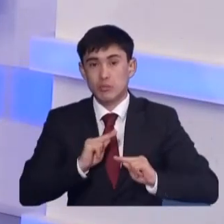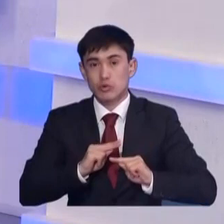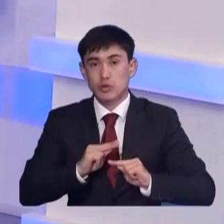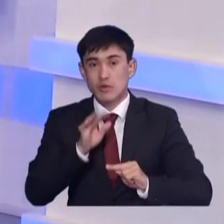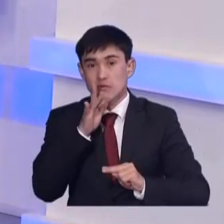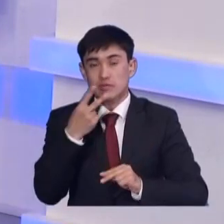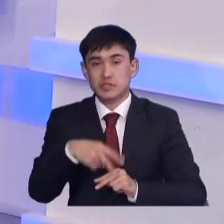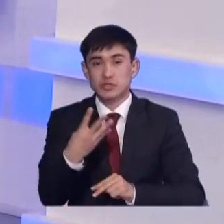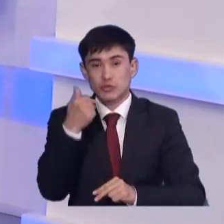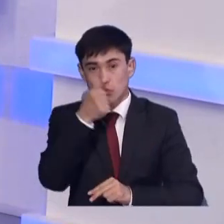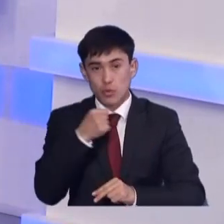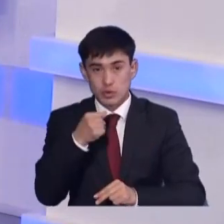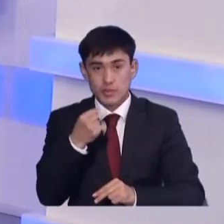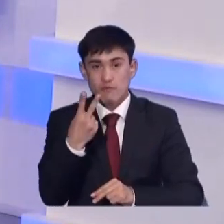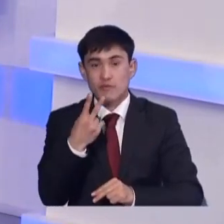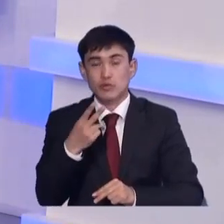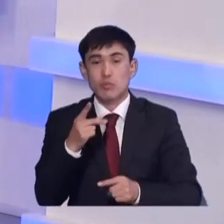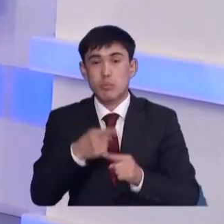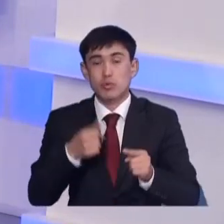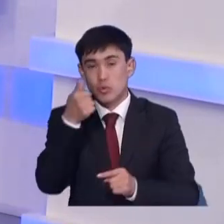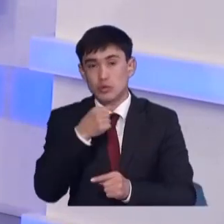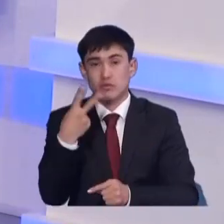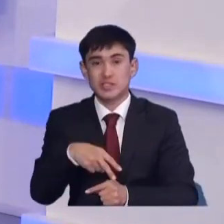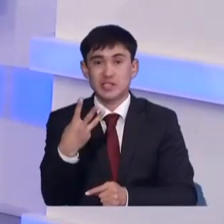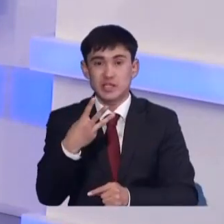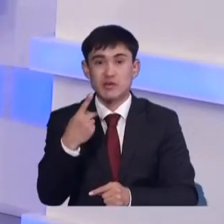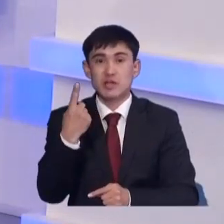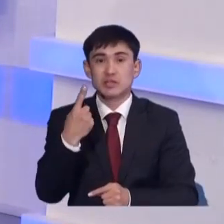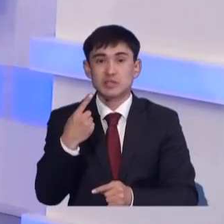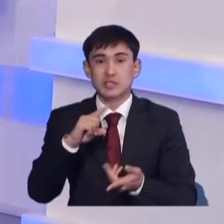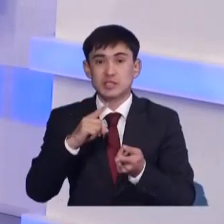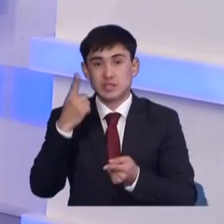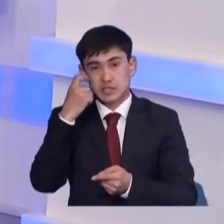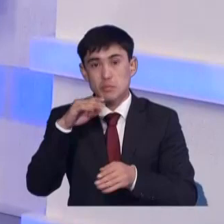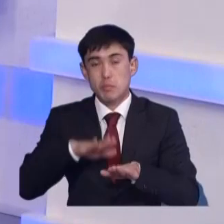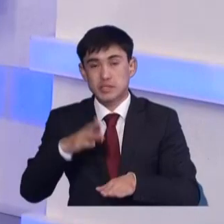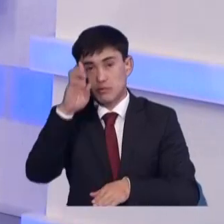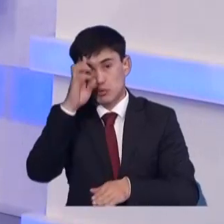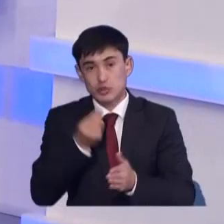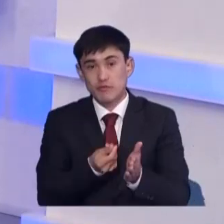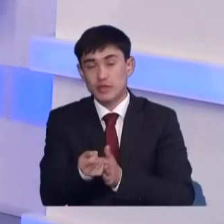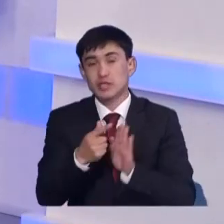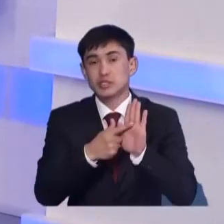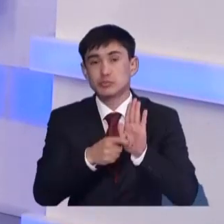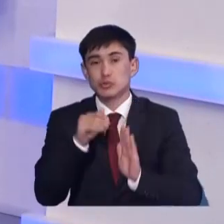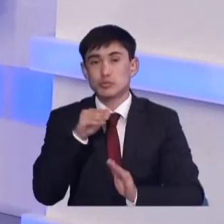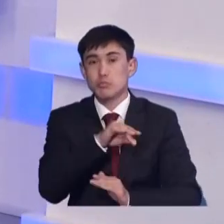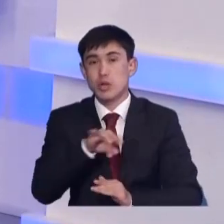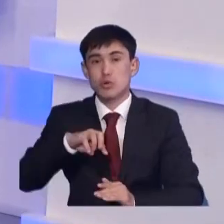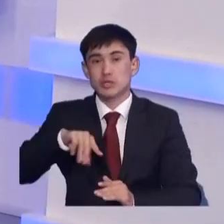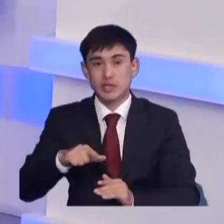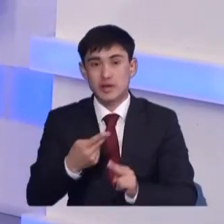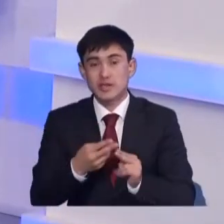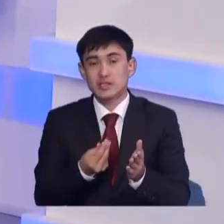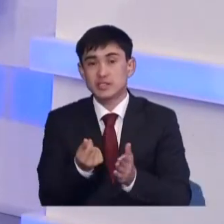периоду 2024 года во втором полугодии 2023 года из местного бюджета были выделены порядка 700 миллионов тенге.